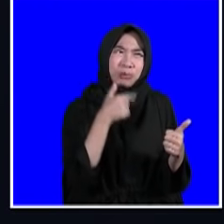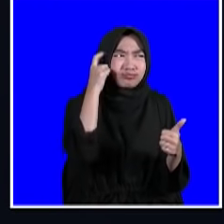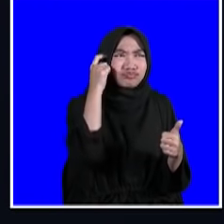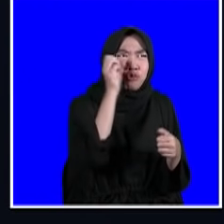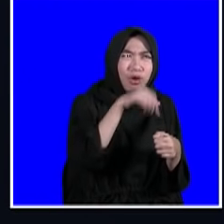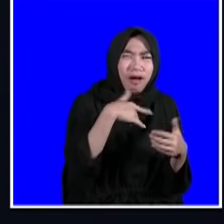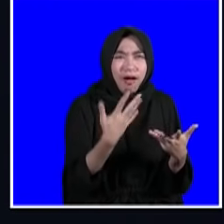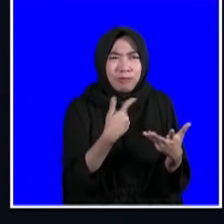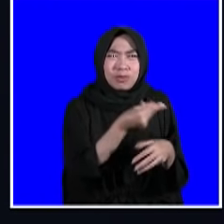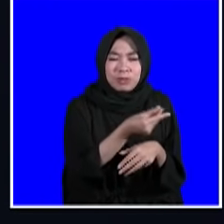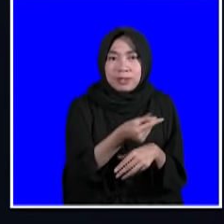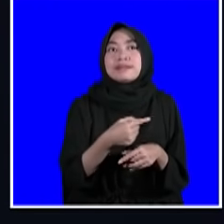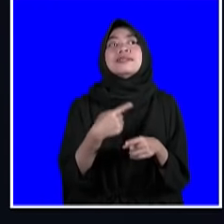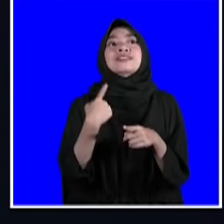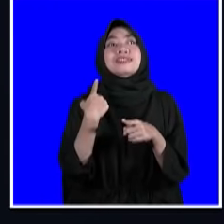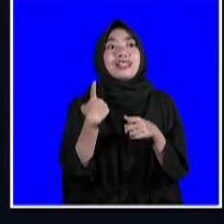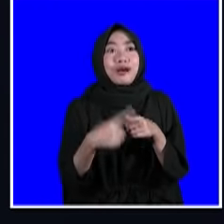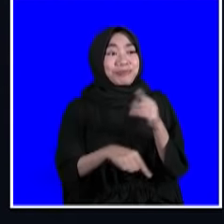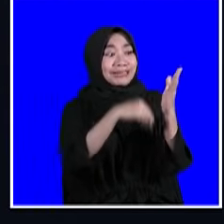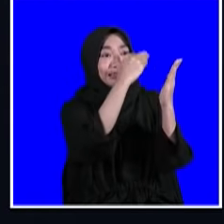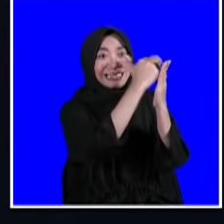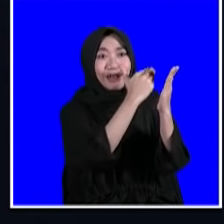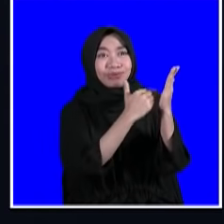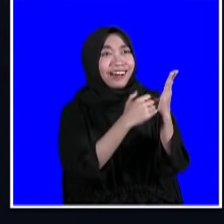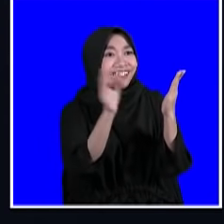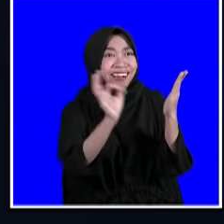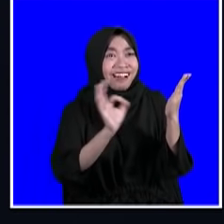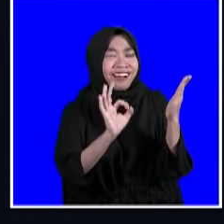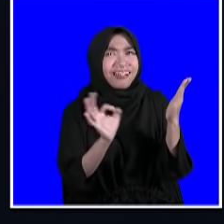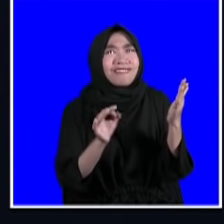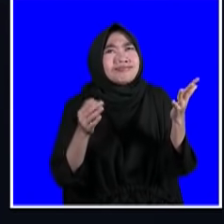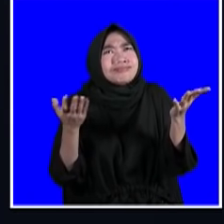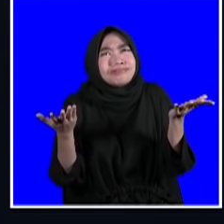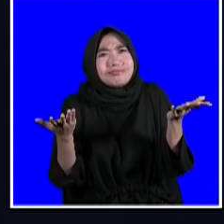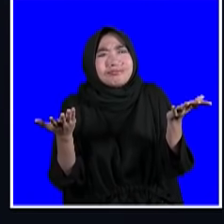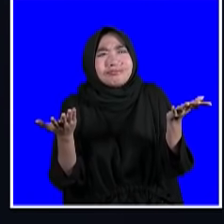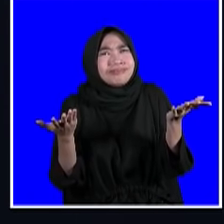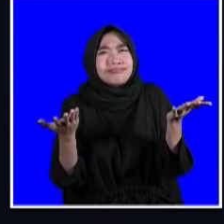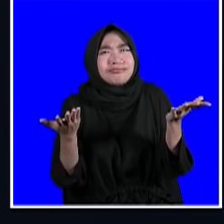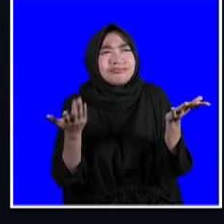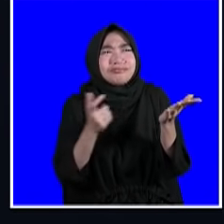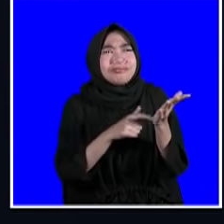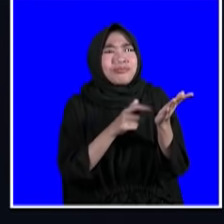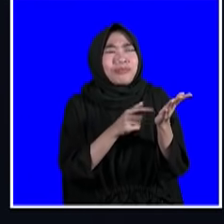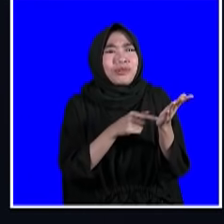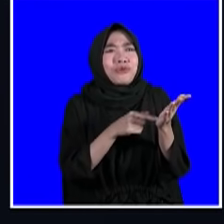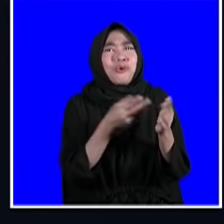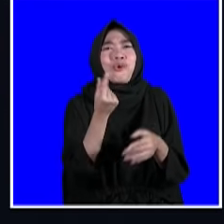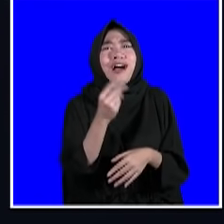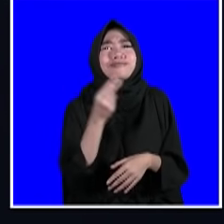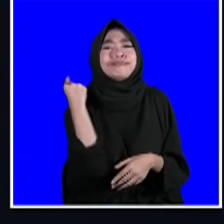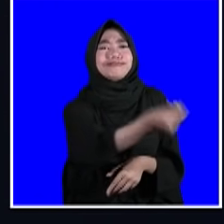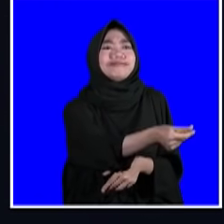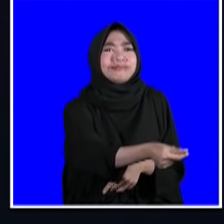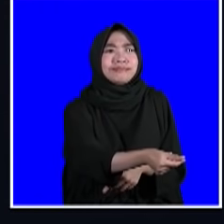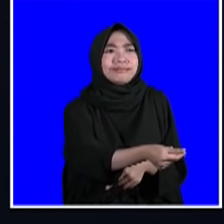sebenarnya kalau tidak ada dalam daftar belanja kita, kita sebenarnya sederhananya itu hanya mengeluarkan uang saja